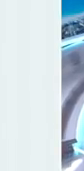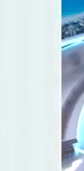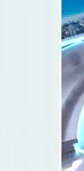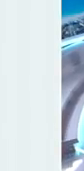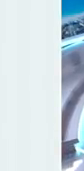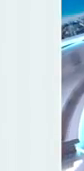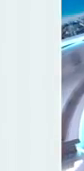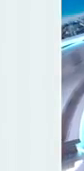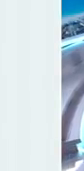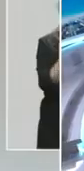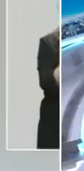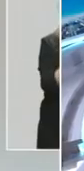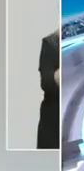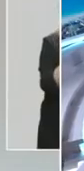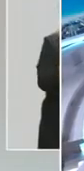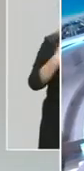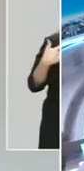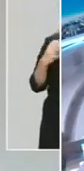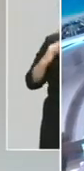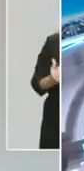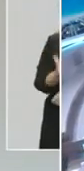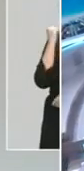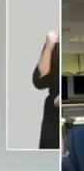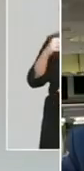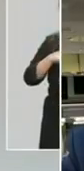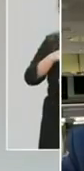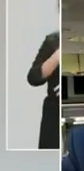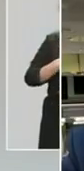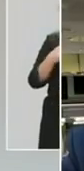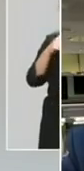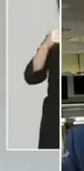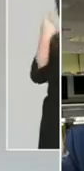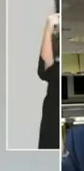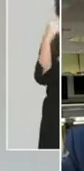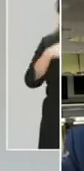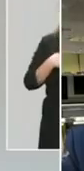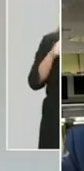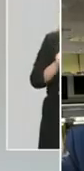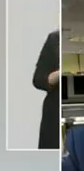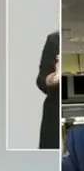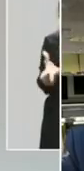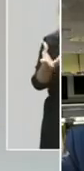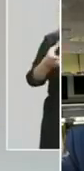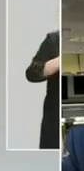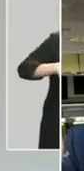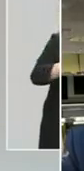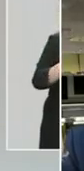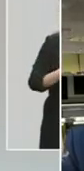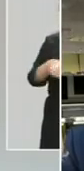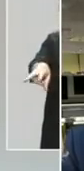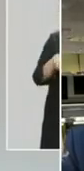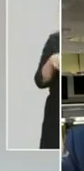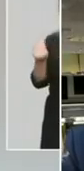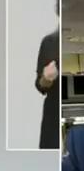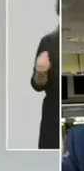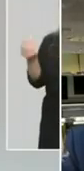François Blanchecotte est avec nous. C'est le président du Syndicat national des biologistes. François Blanchecotte, on passe de 72 heures à 24 heures. Est-ce que ça veut dire pour